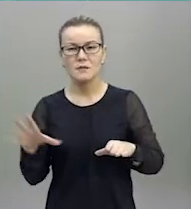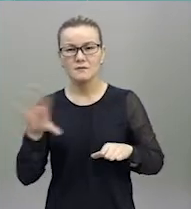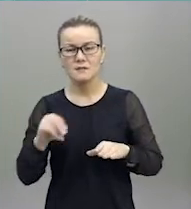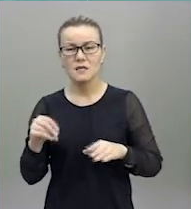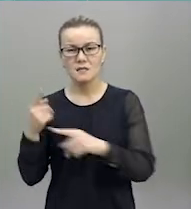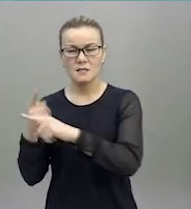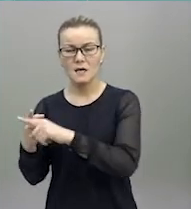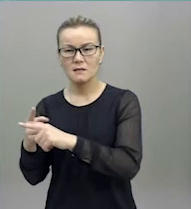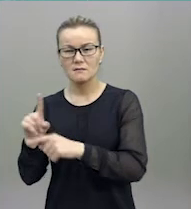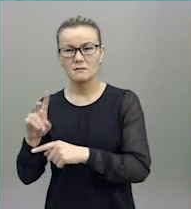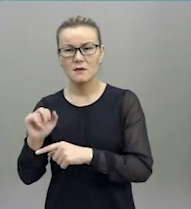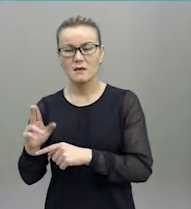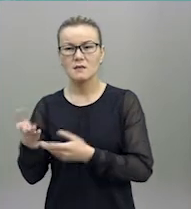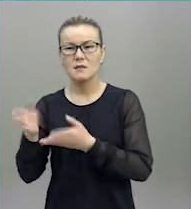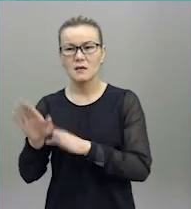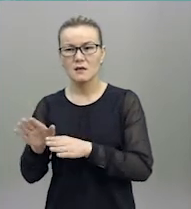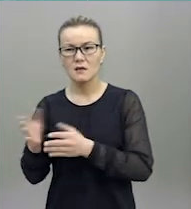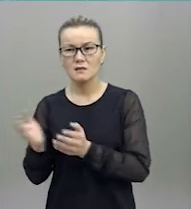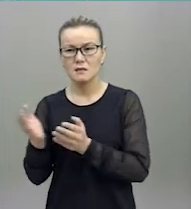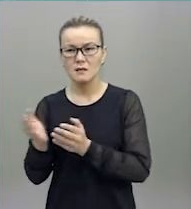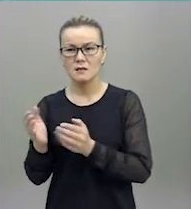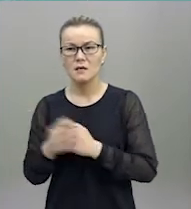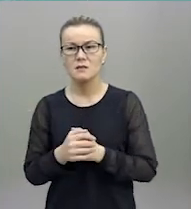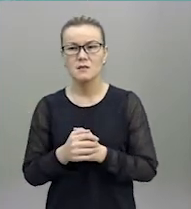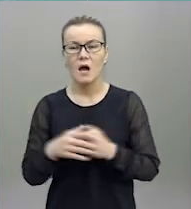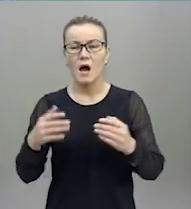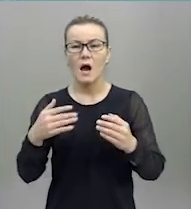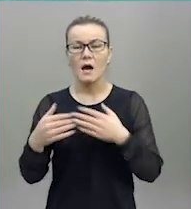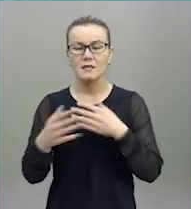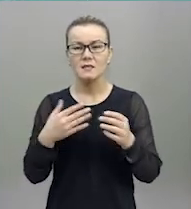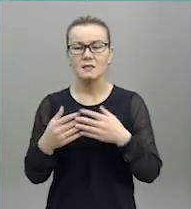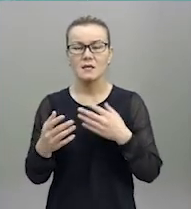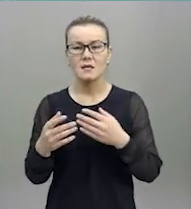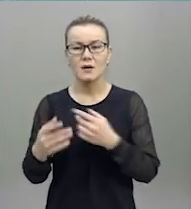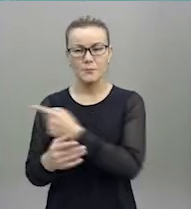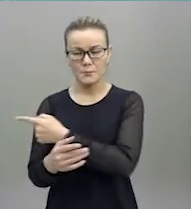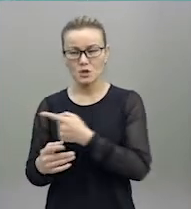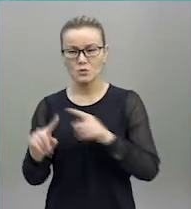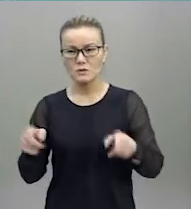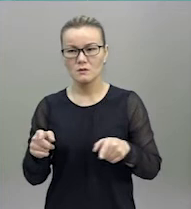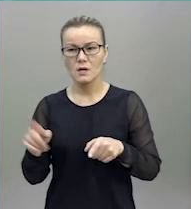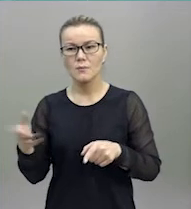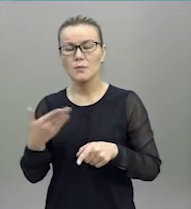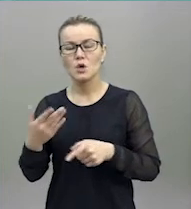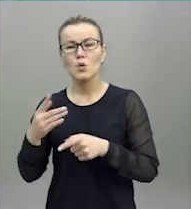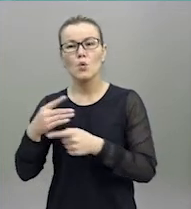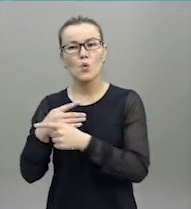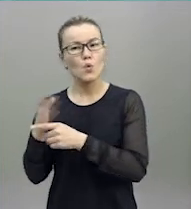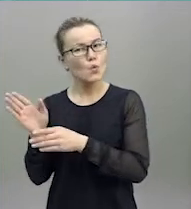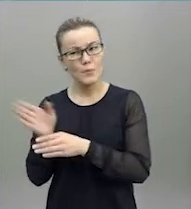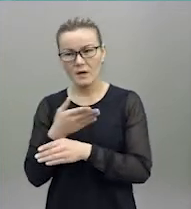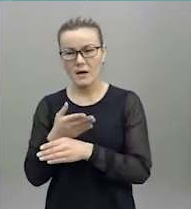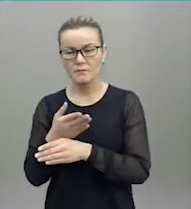сохраняем если перед скобками слезинок минус что произойдет мы скобки убираем но при этом все